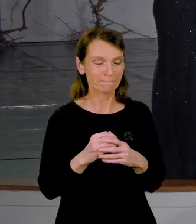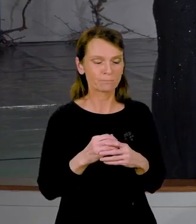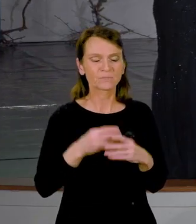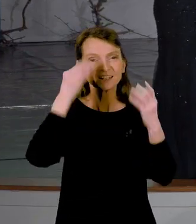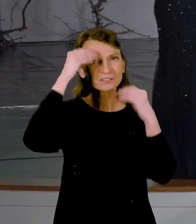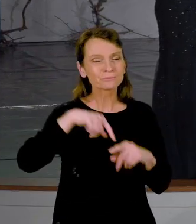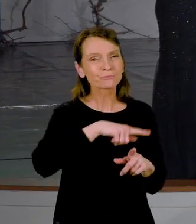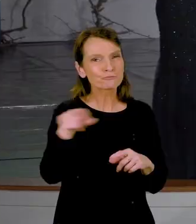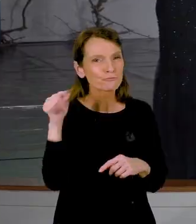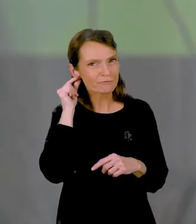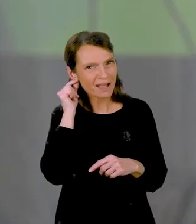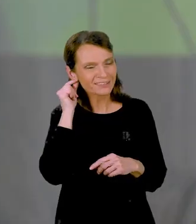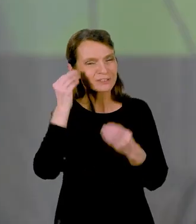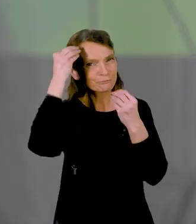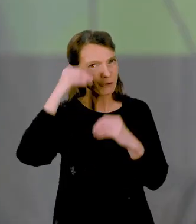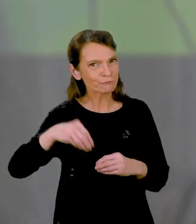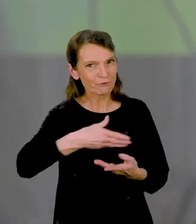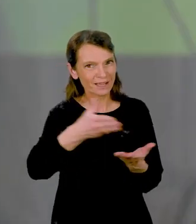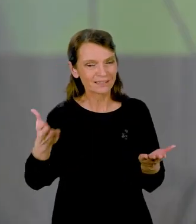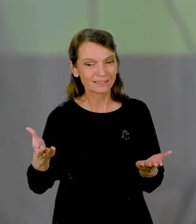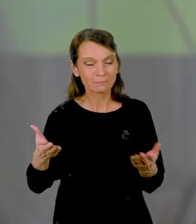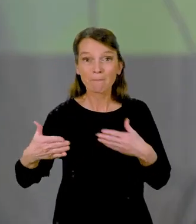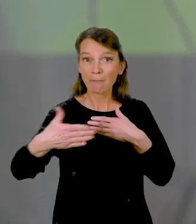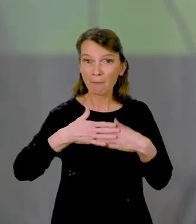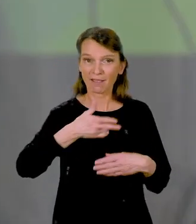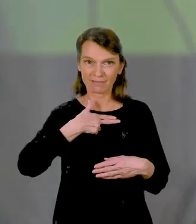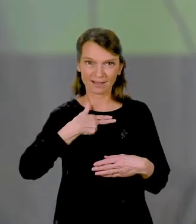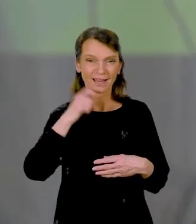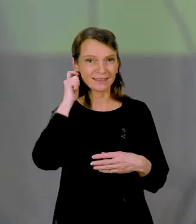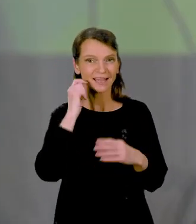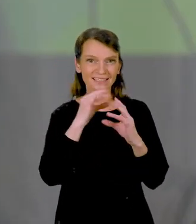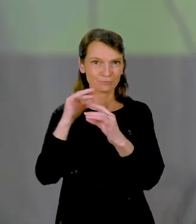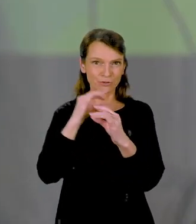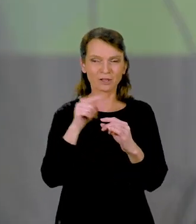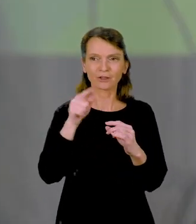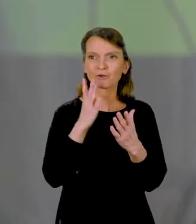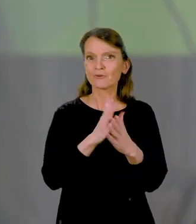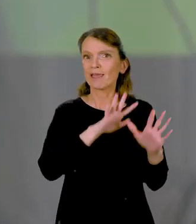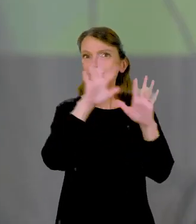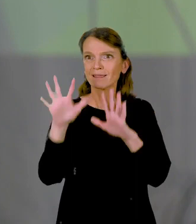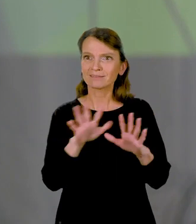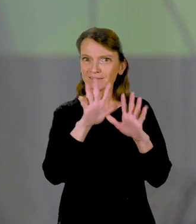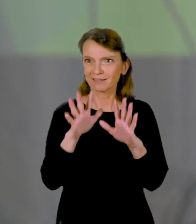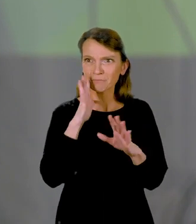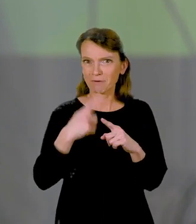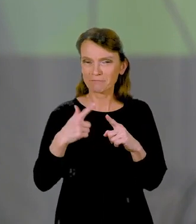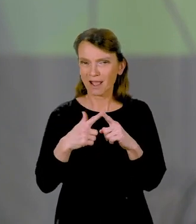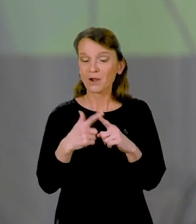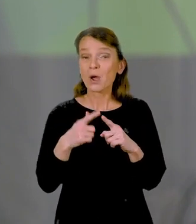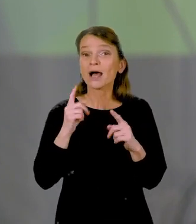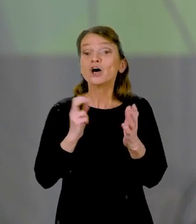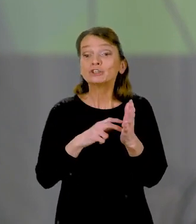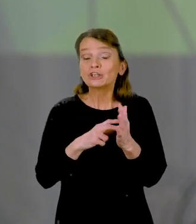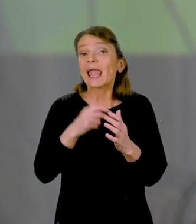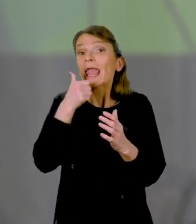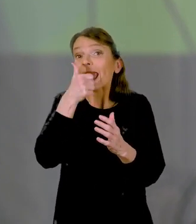Spoštovane in spoštovani, poleg nagrade Deklica s piščalko, ki se spogleduje že z desetletnico, pa je z njo